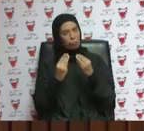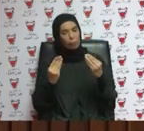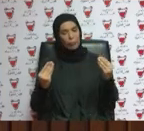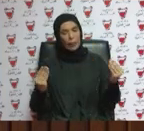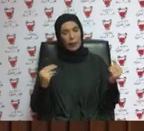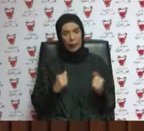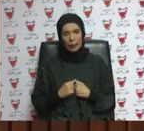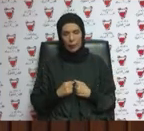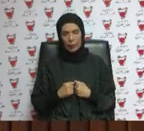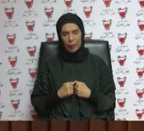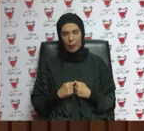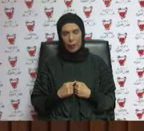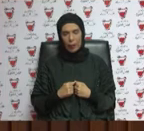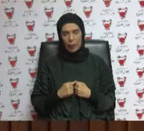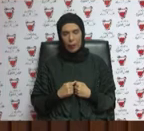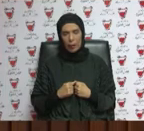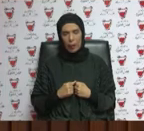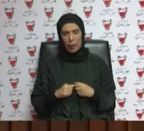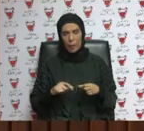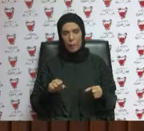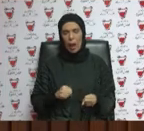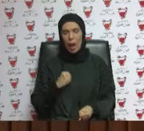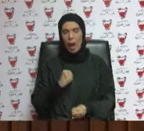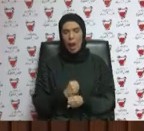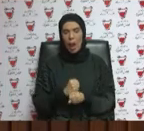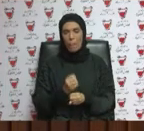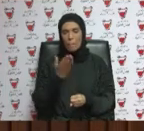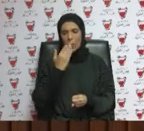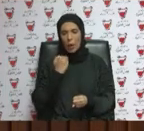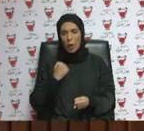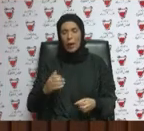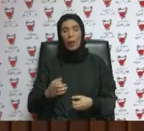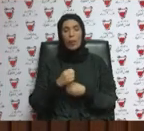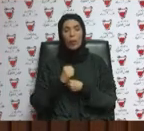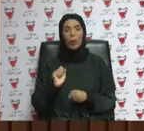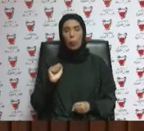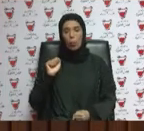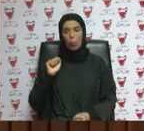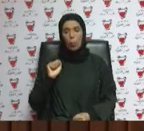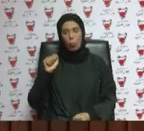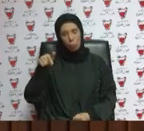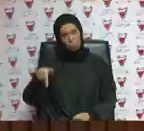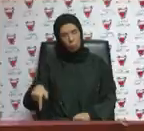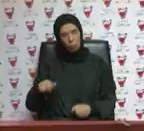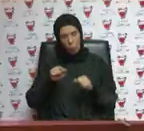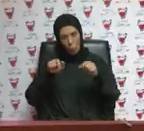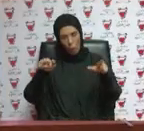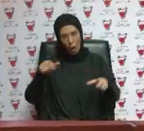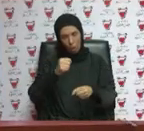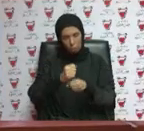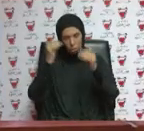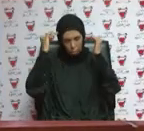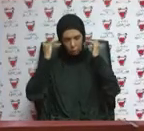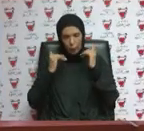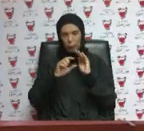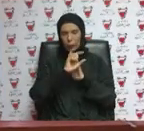وقائية ضد البطالة وحماية المواطنين، يعني واضح وقناعة راسخة من ناحية